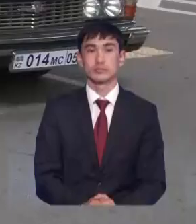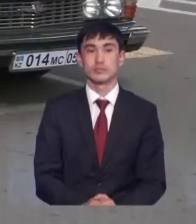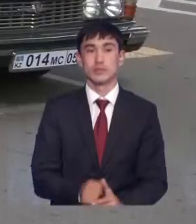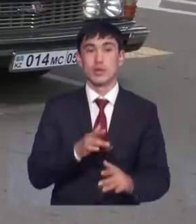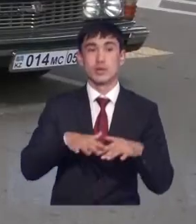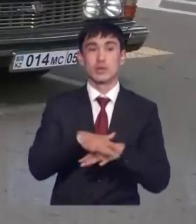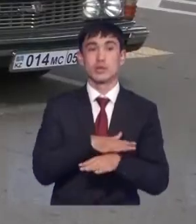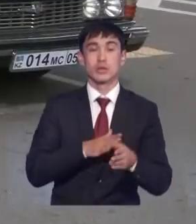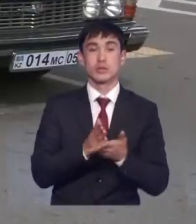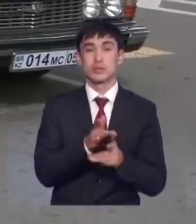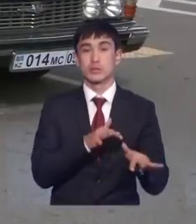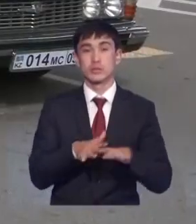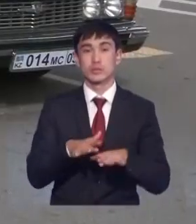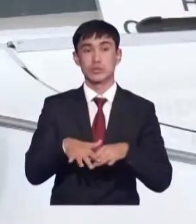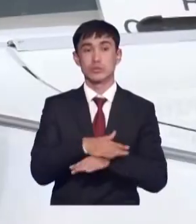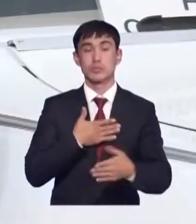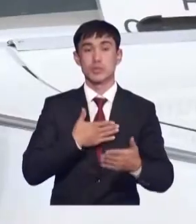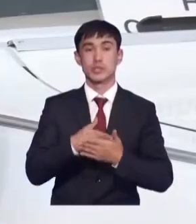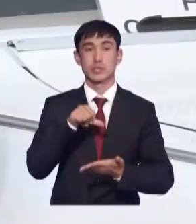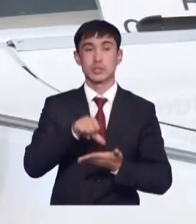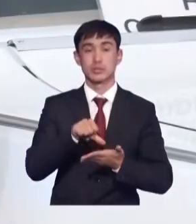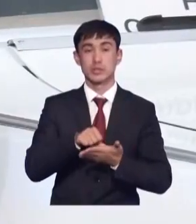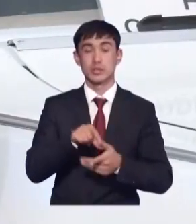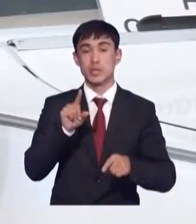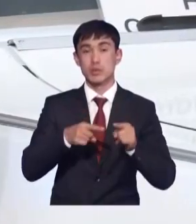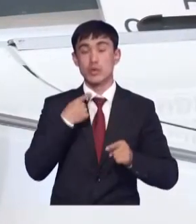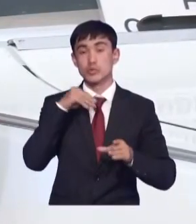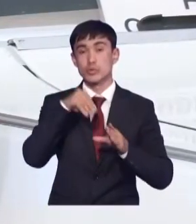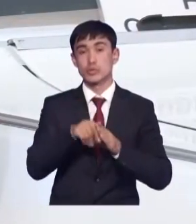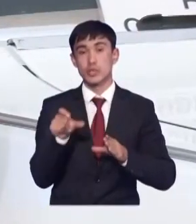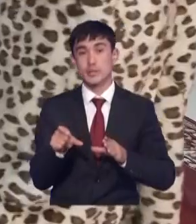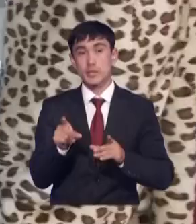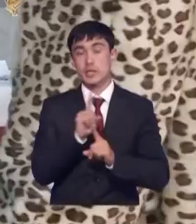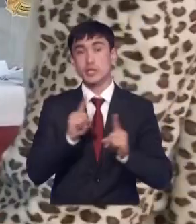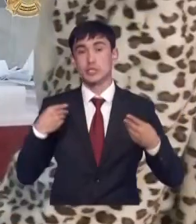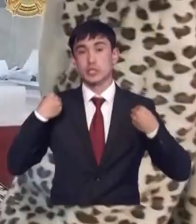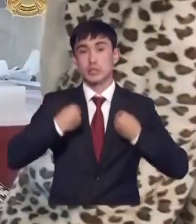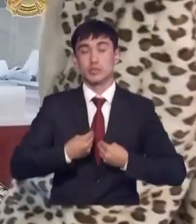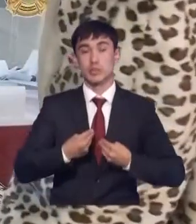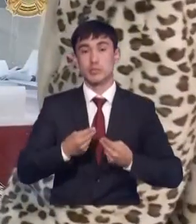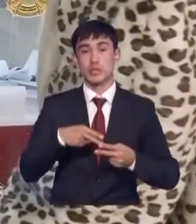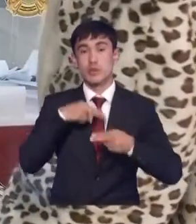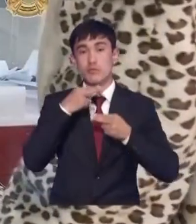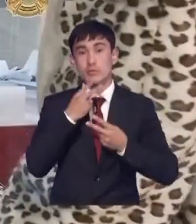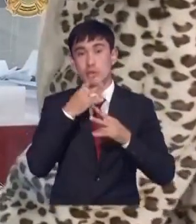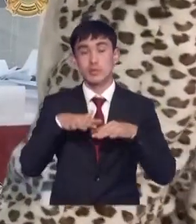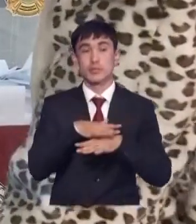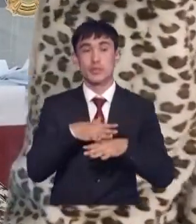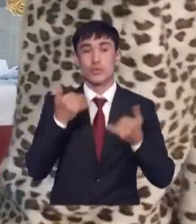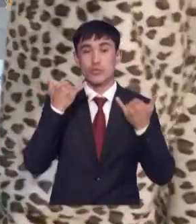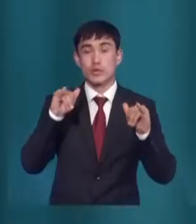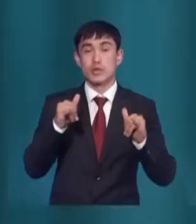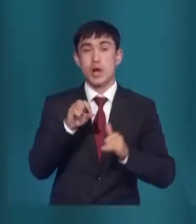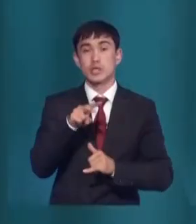Елдегі саяси науқанда тұрғындар аса белсенділік танытуда. Тіпті кейбір дауыс берушілер ерекше киімдермен жұрт назарын өзіне аударды. Мәселен,